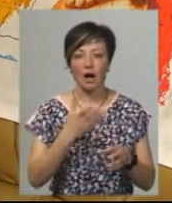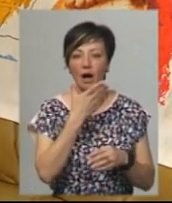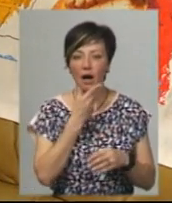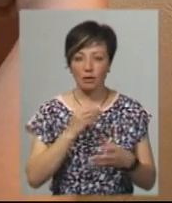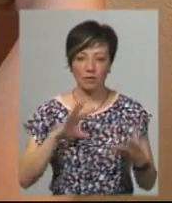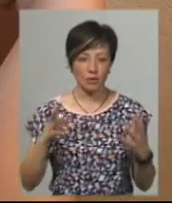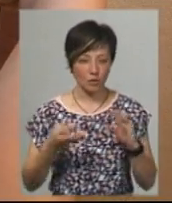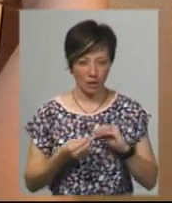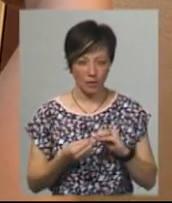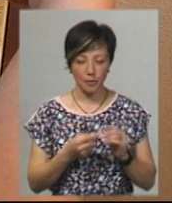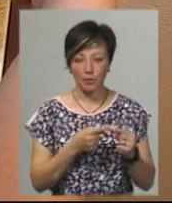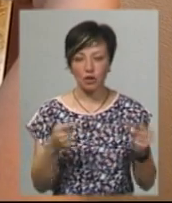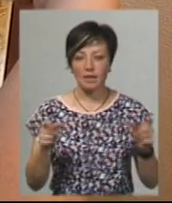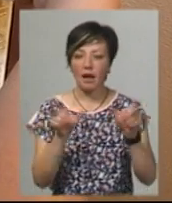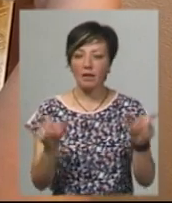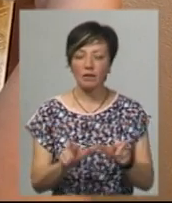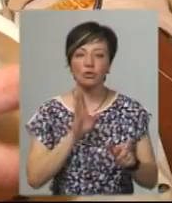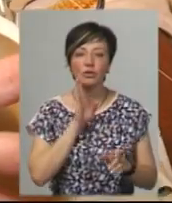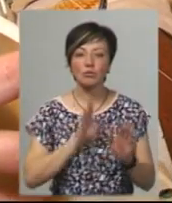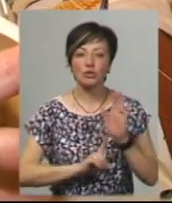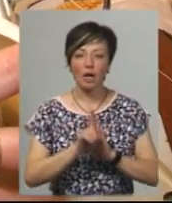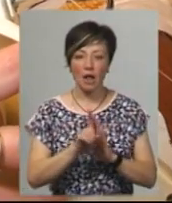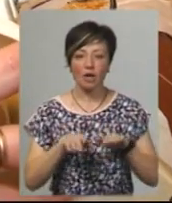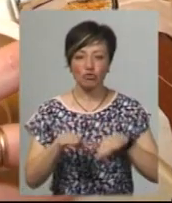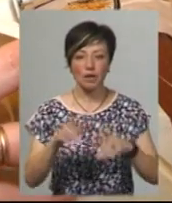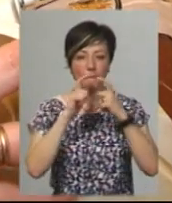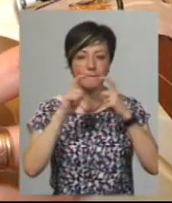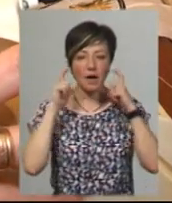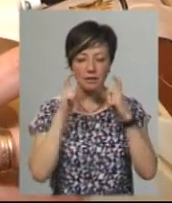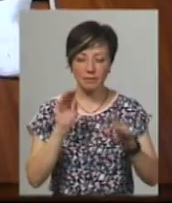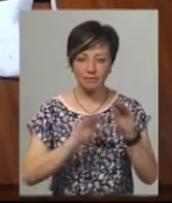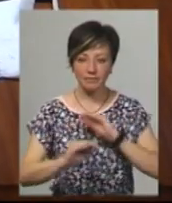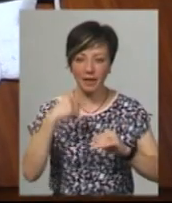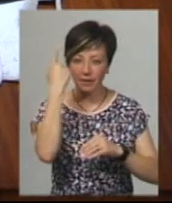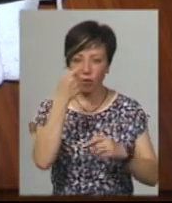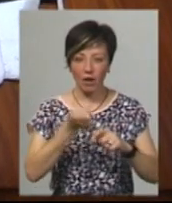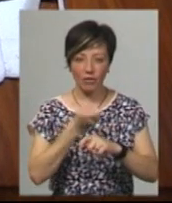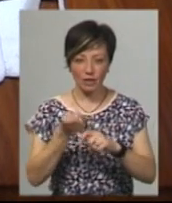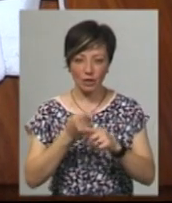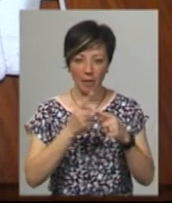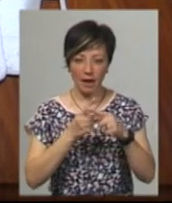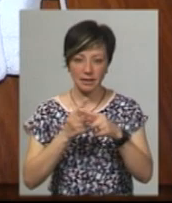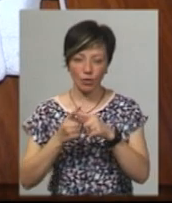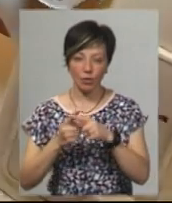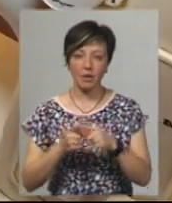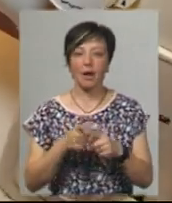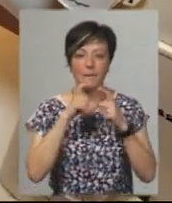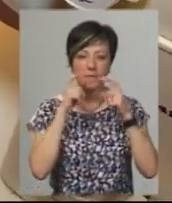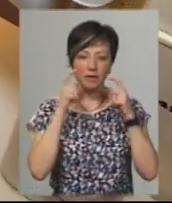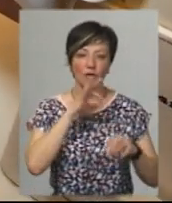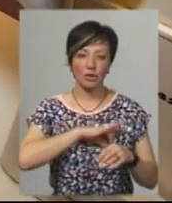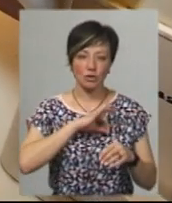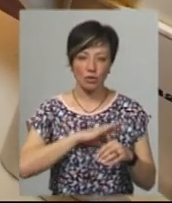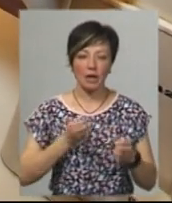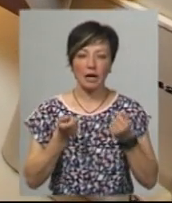гарним результатом. Під час карантину Світлана почала шити захисні маски, які оздоблювала індивідуальною вишивкою хрестиком. Для масок жінка